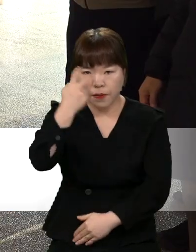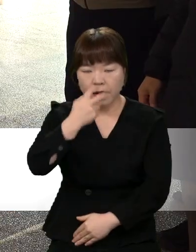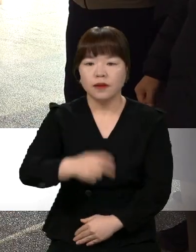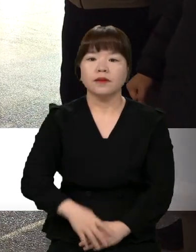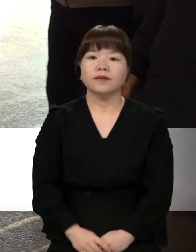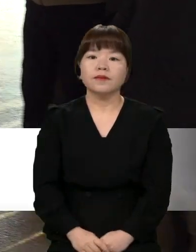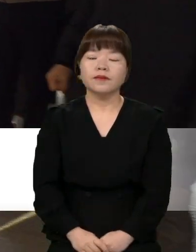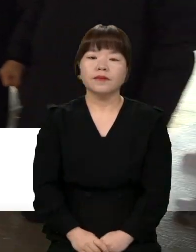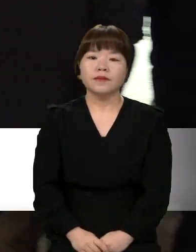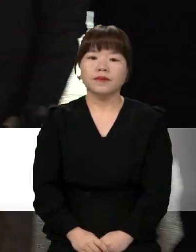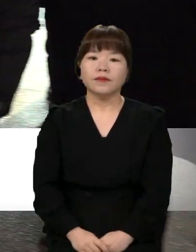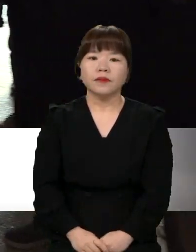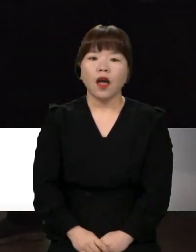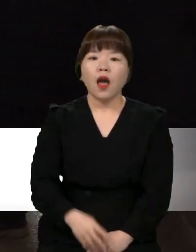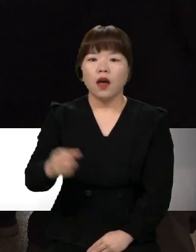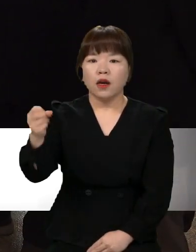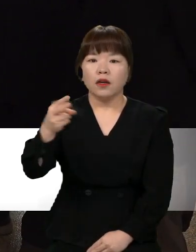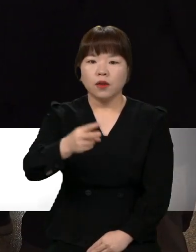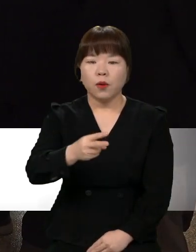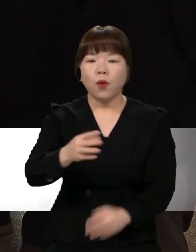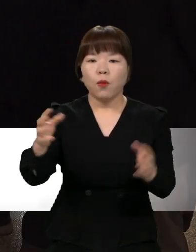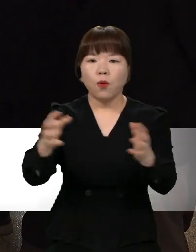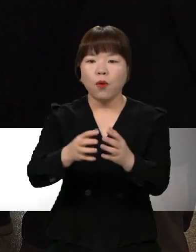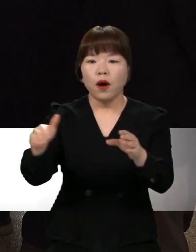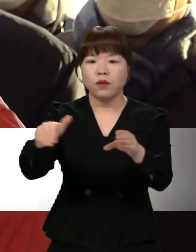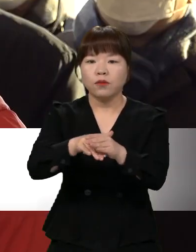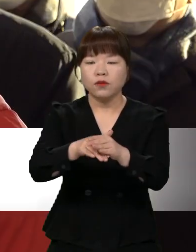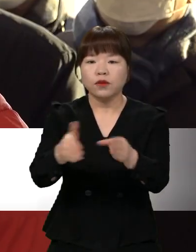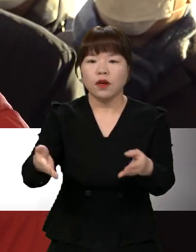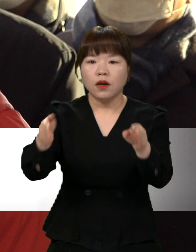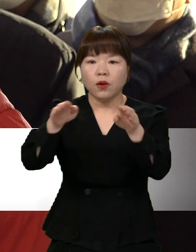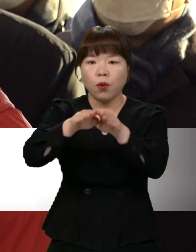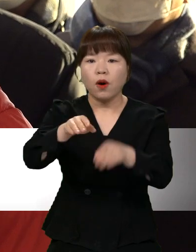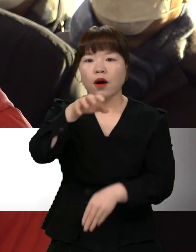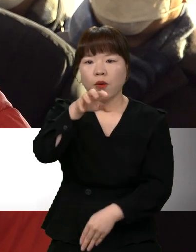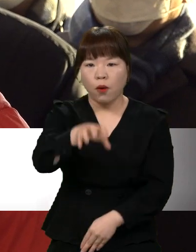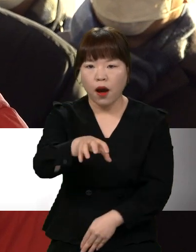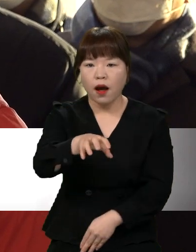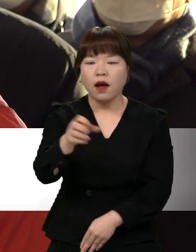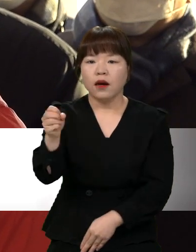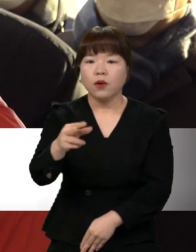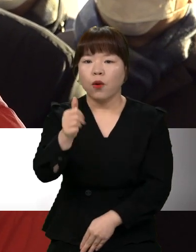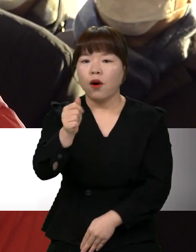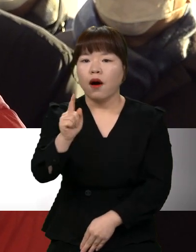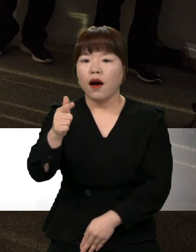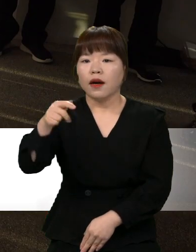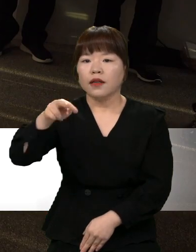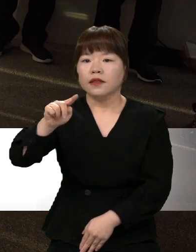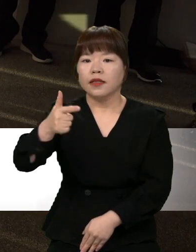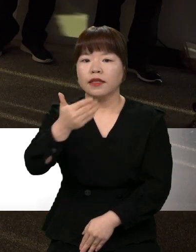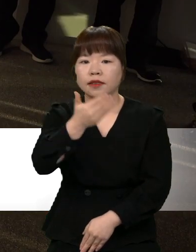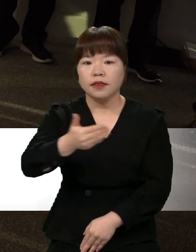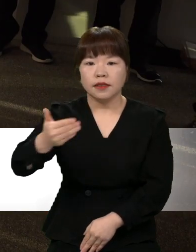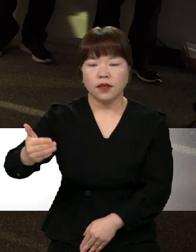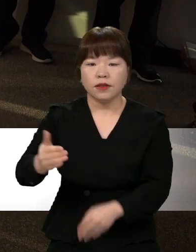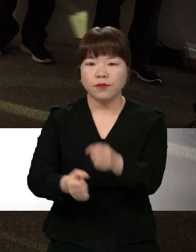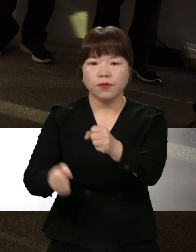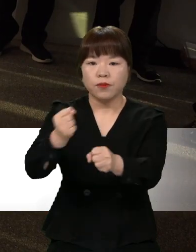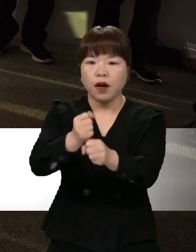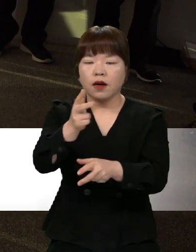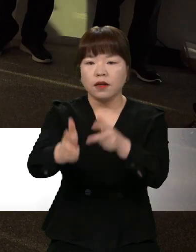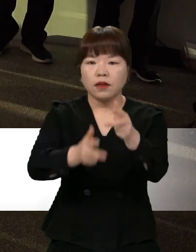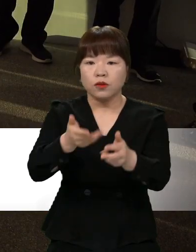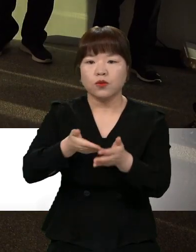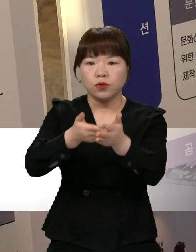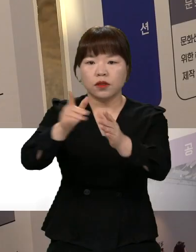살습니다 특히 이강덕 시장은 구 수협 냉동 창고 복합 문화 공간과 학산천 생태하천 보건 사업의